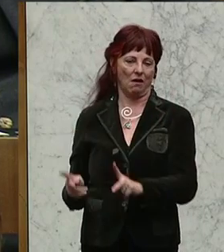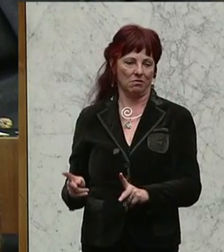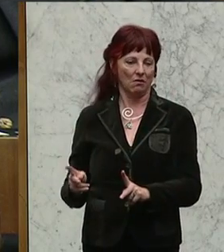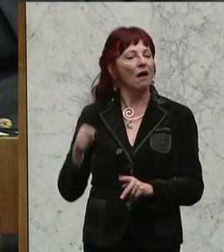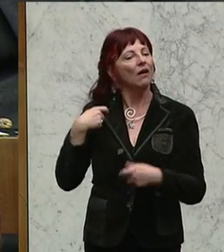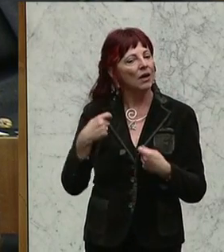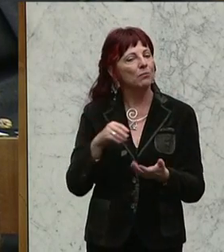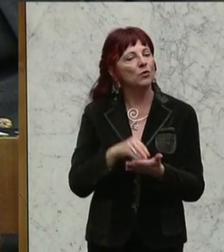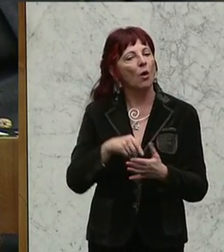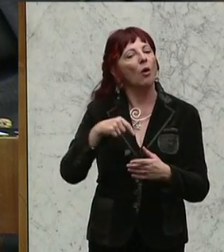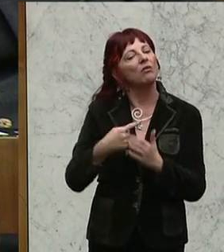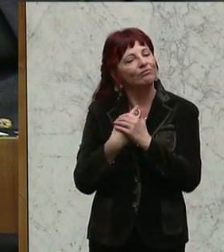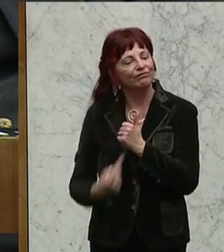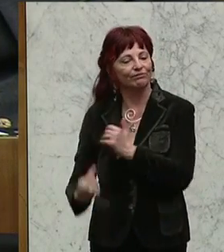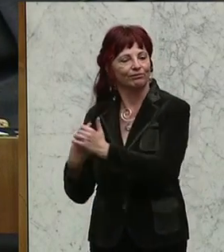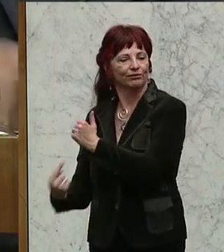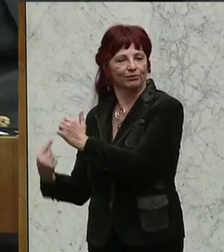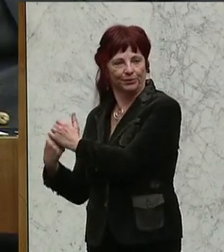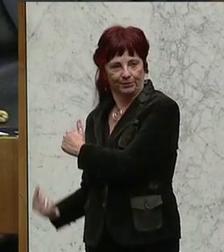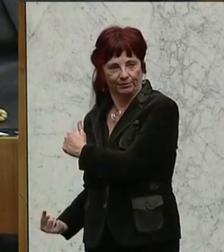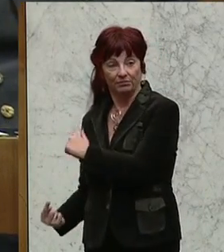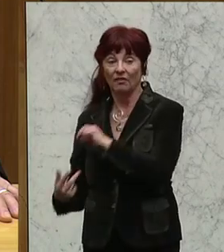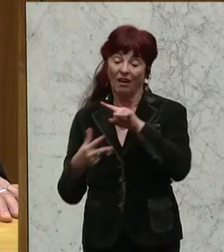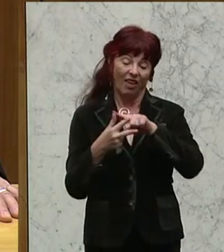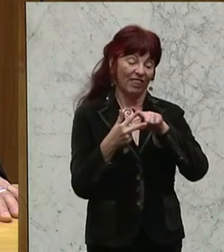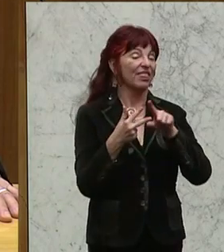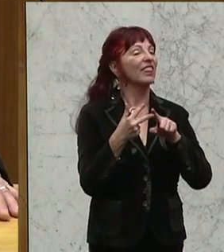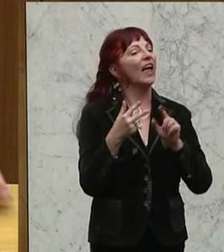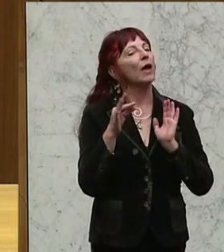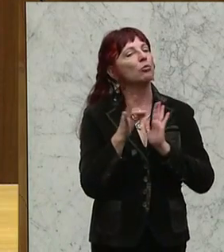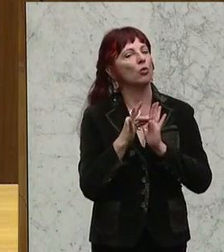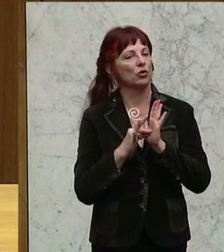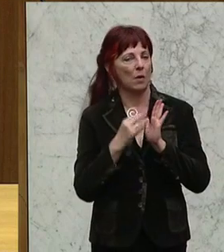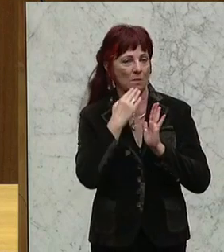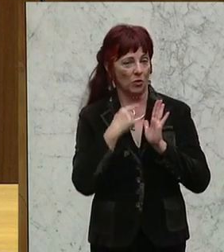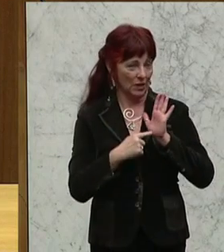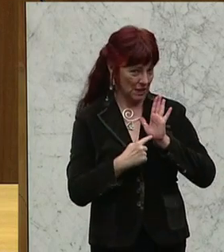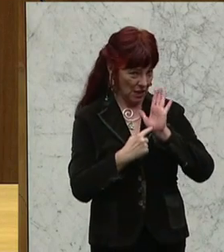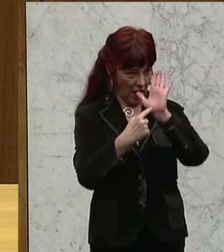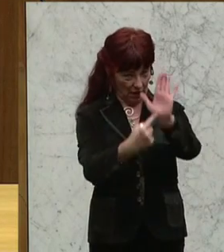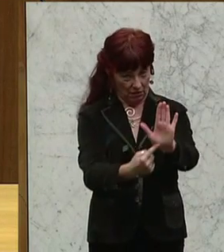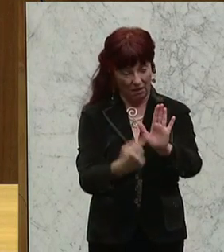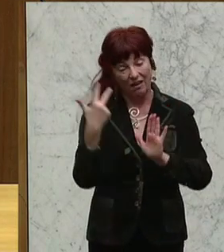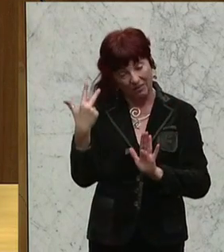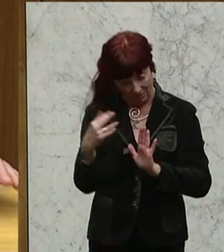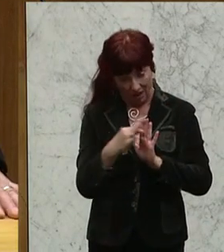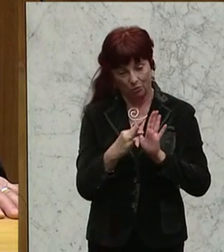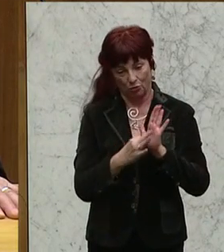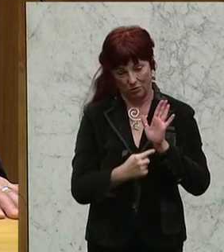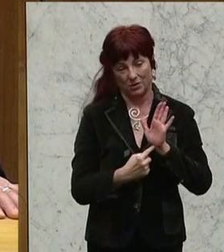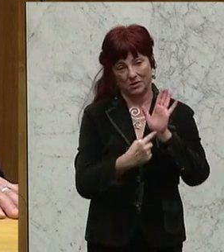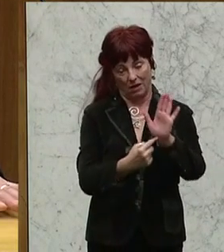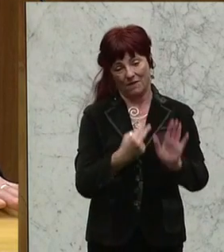beseitigen ich darf drei Punkte herausnehmen darf sie mit drei Punkten konfrontieren